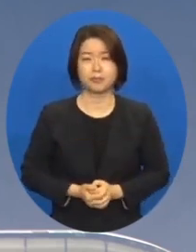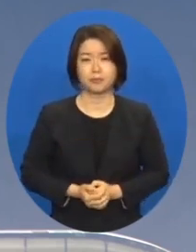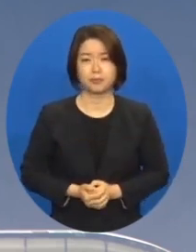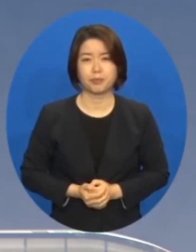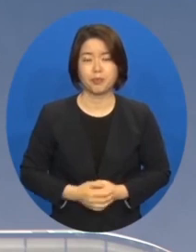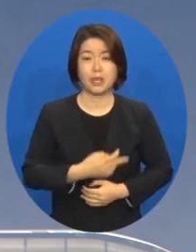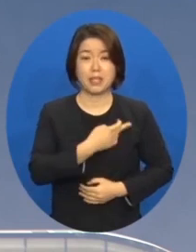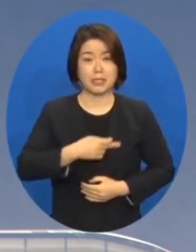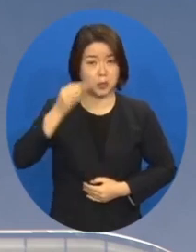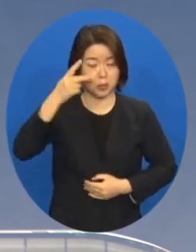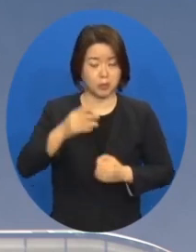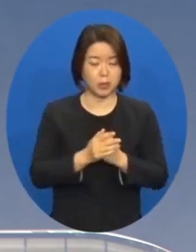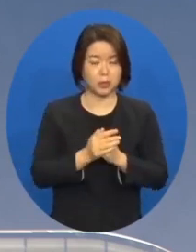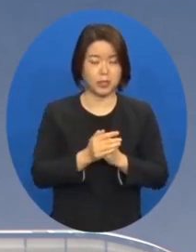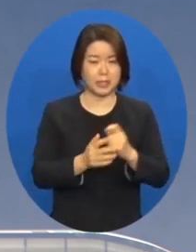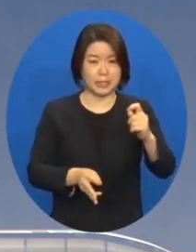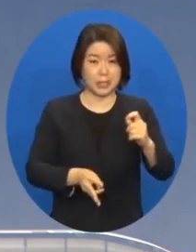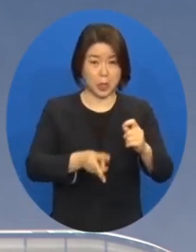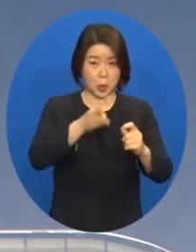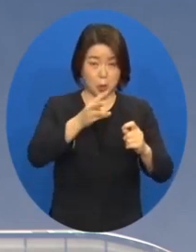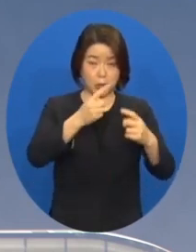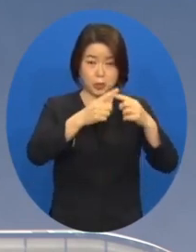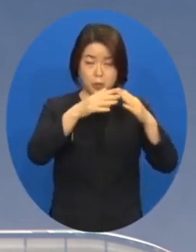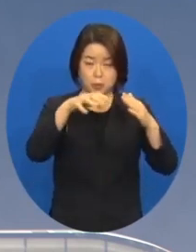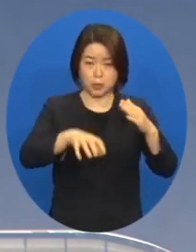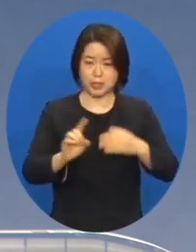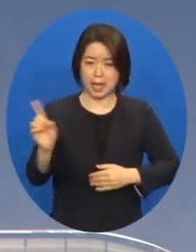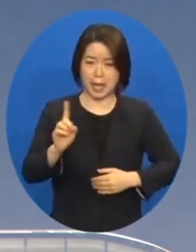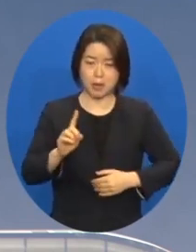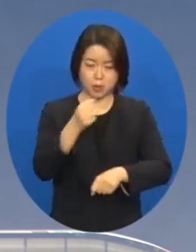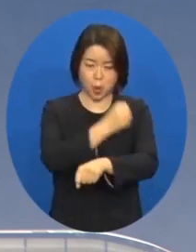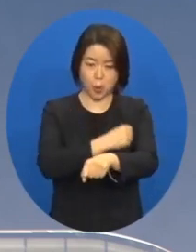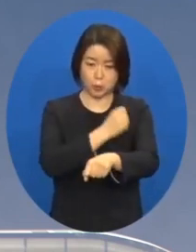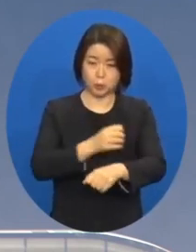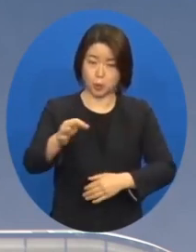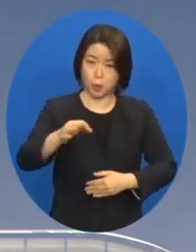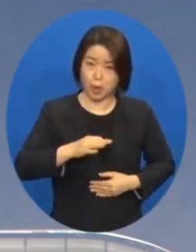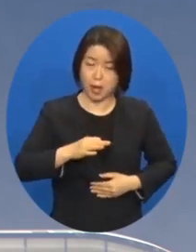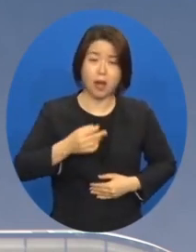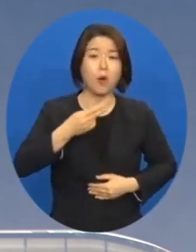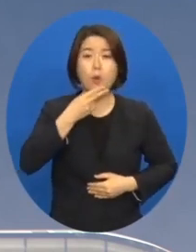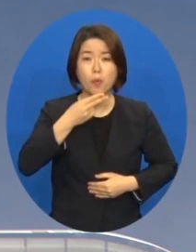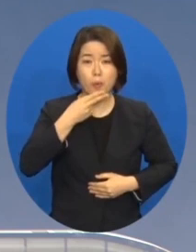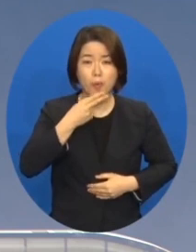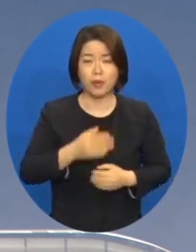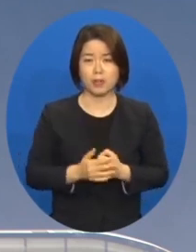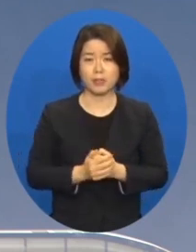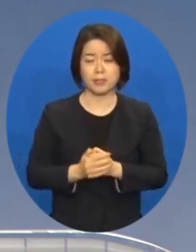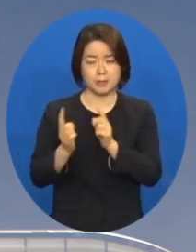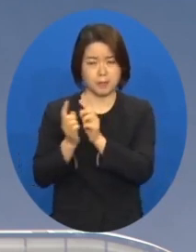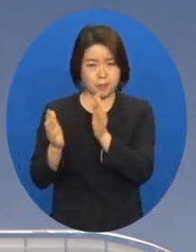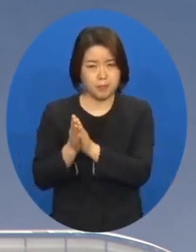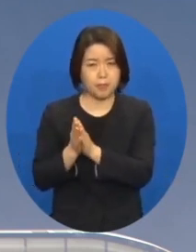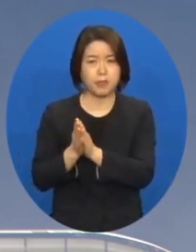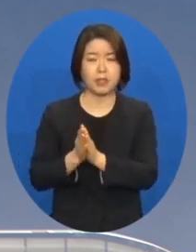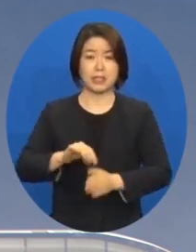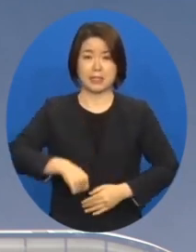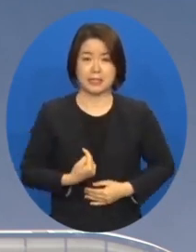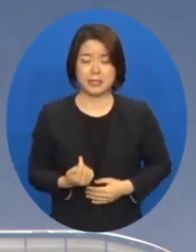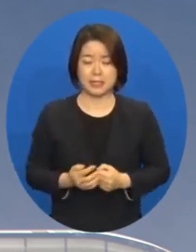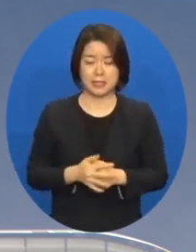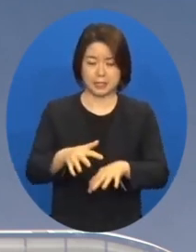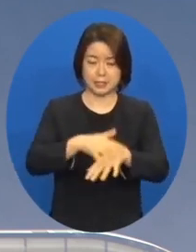사도 바울이 고린도 교회에서 아무런 삭스를 받지 않고 어떤 사례비도 받지 않고 친히